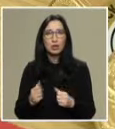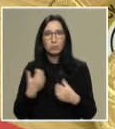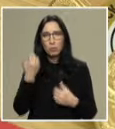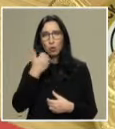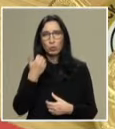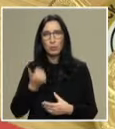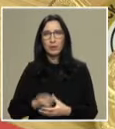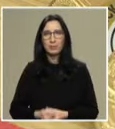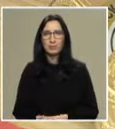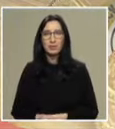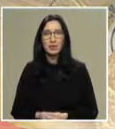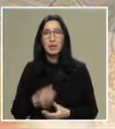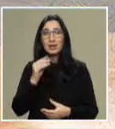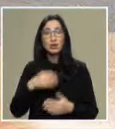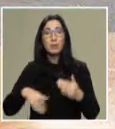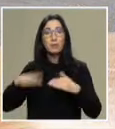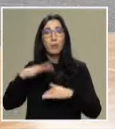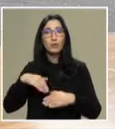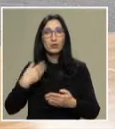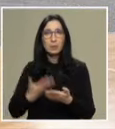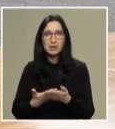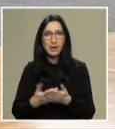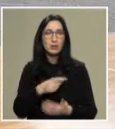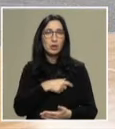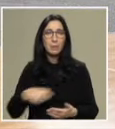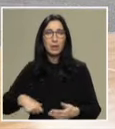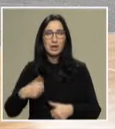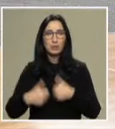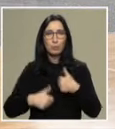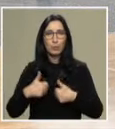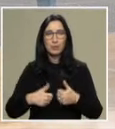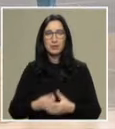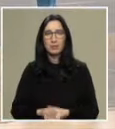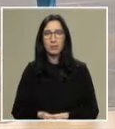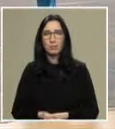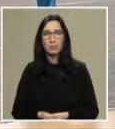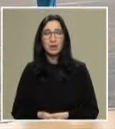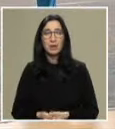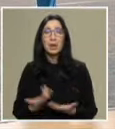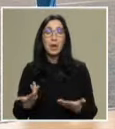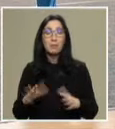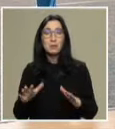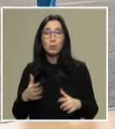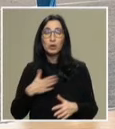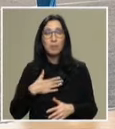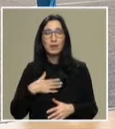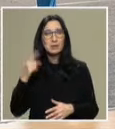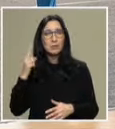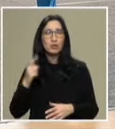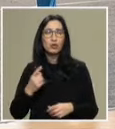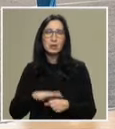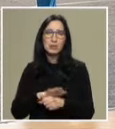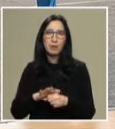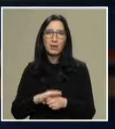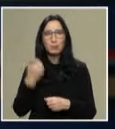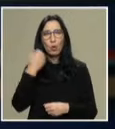добре. Кажи ни повече за представянето ти на републиканското първенство. Еми, според мен аз мисля, че се справих много